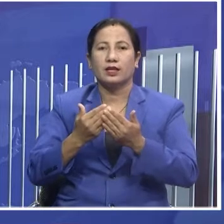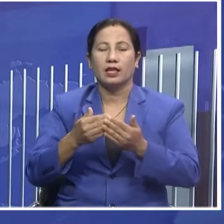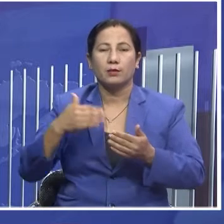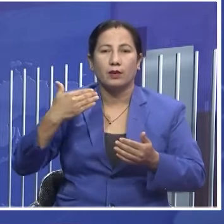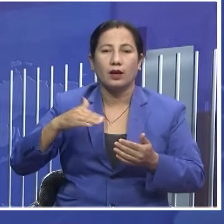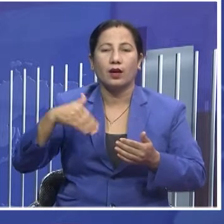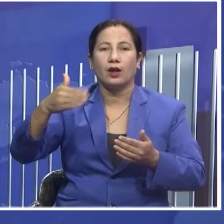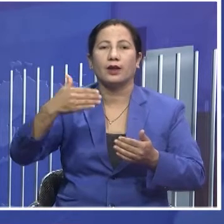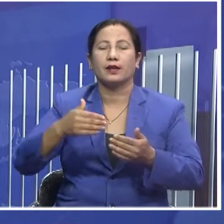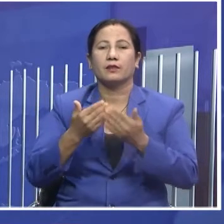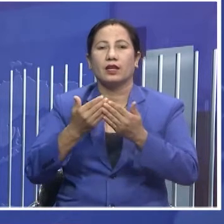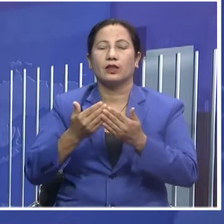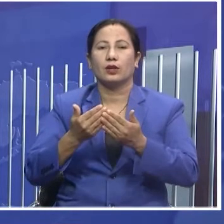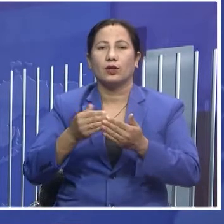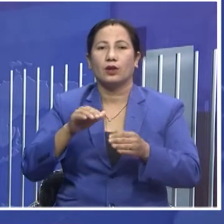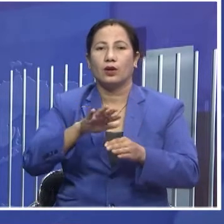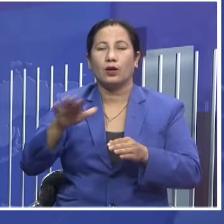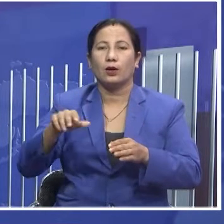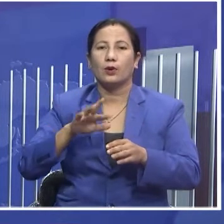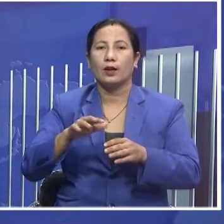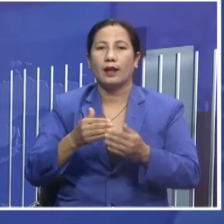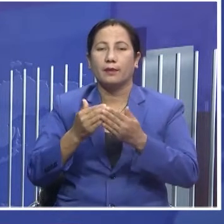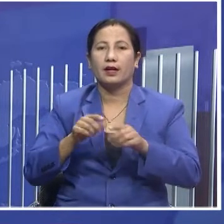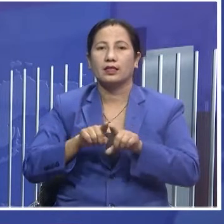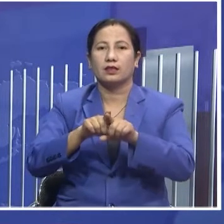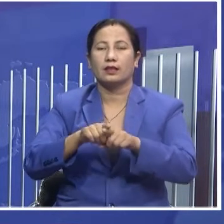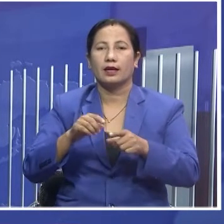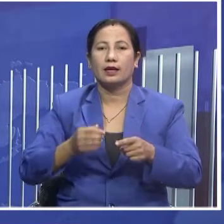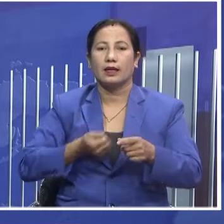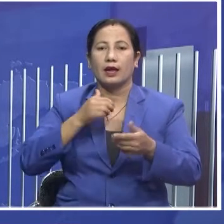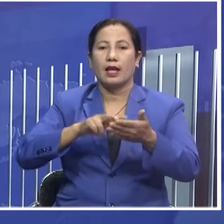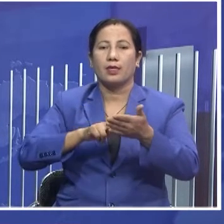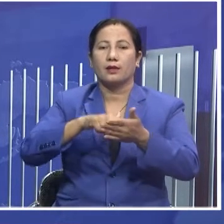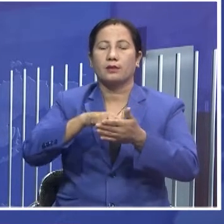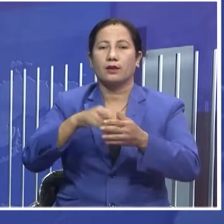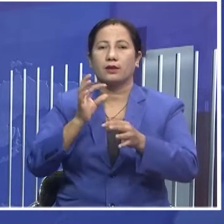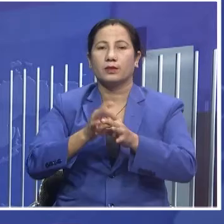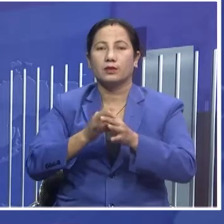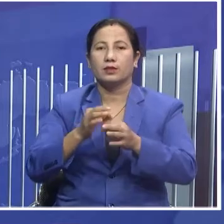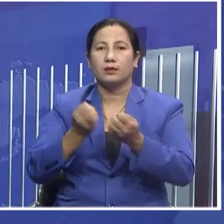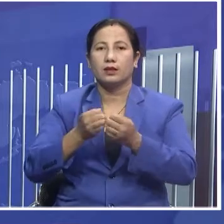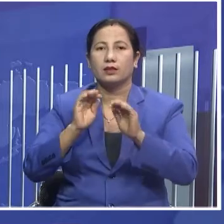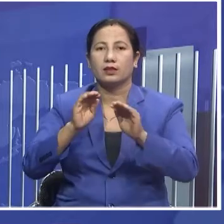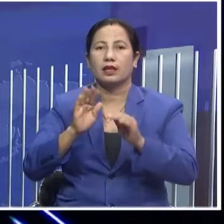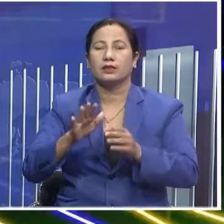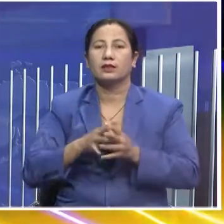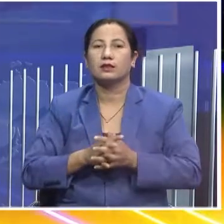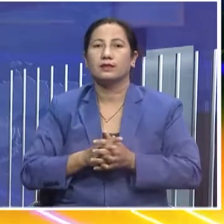विद्यार्थीहरूले पढाइसँगै उद्यम गर्नुपर्छ, अर्थात् पढाइसँगै आत्मनिर्भर हुन, व्यवसायी बन्न पनि सिकाइन्छ।